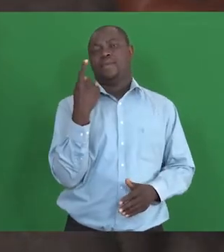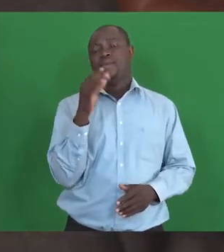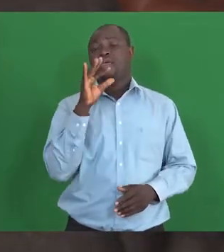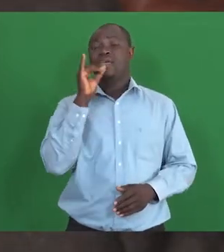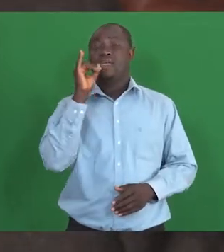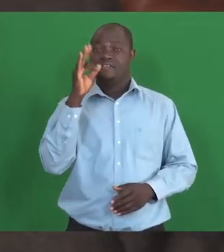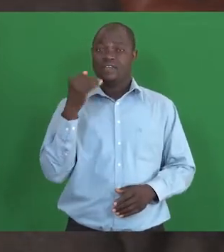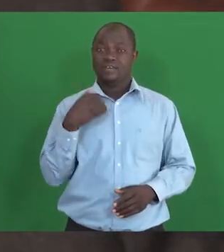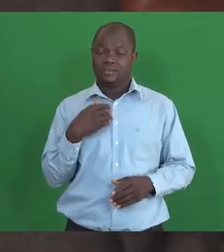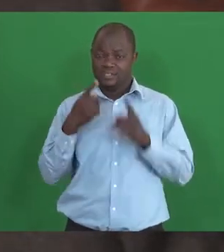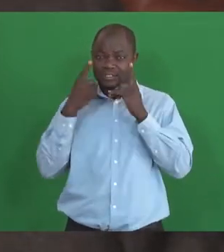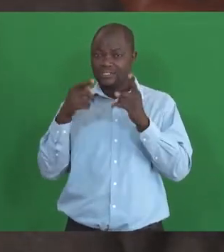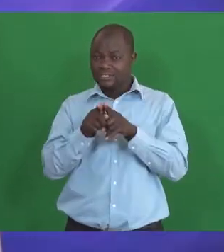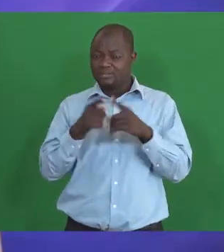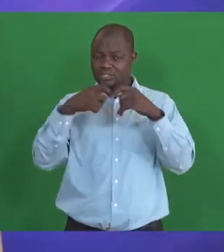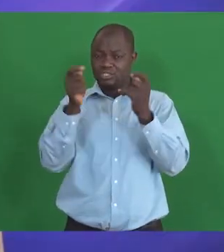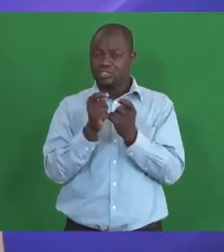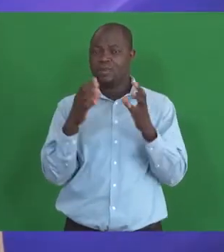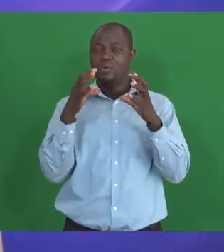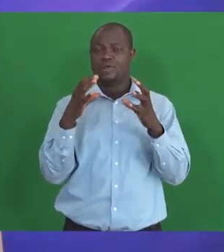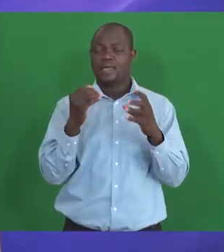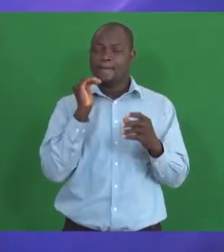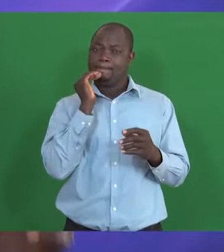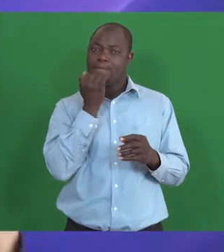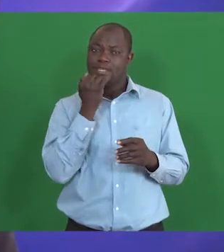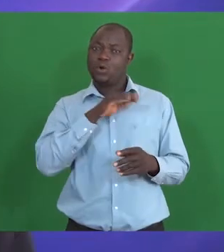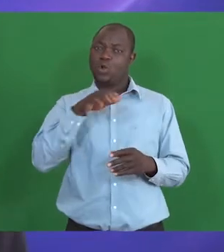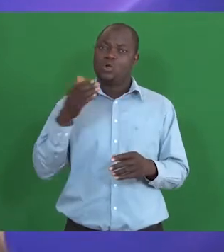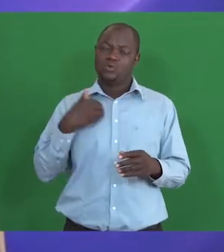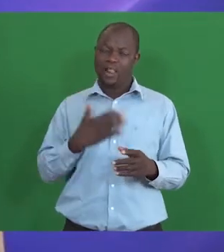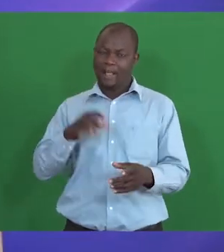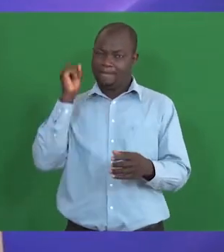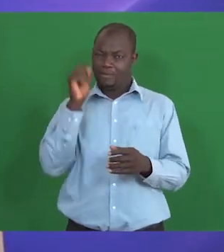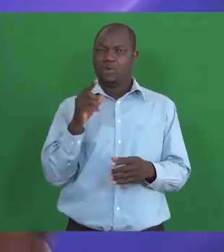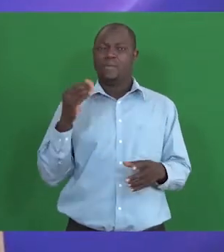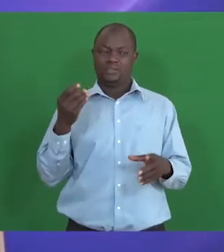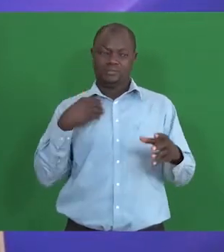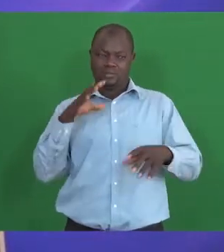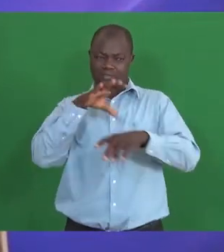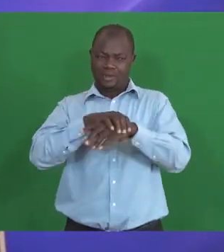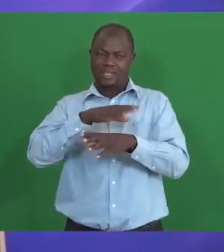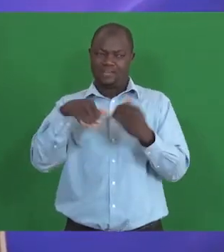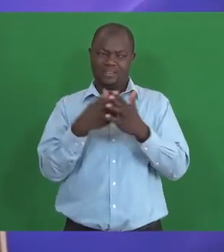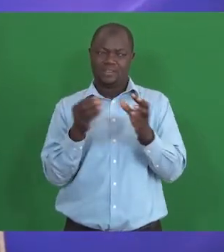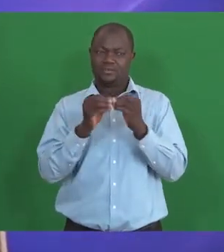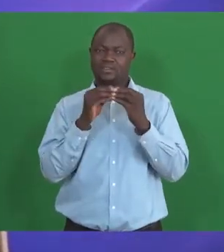takanangana netimu yebhora, tinenge tichitarisira kutoti tese tiri kunangana nekunogovesa, asi takabata chinhu chimwe